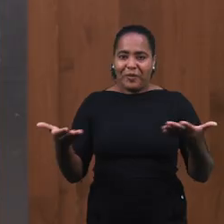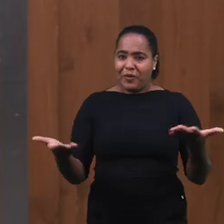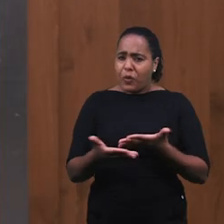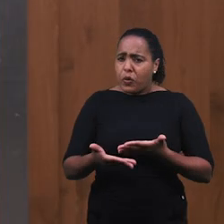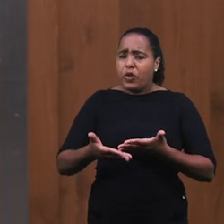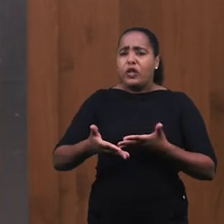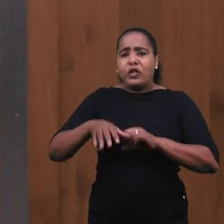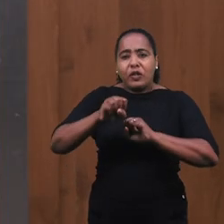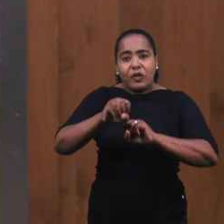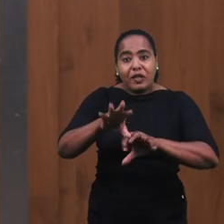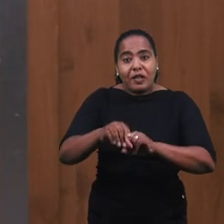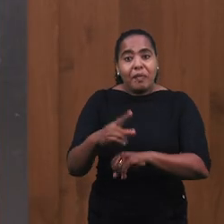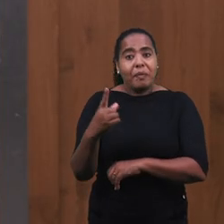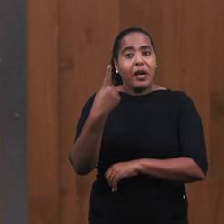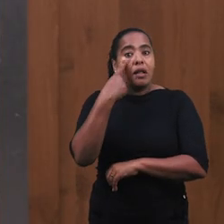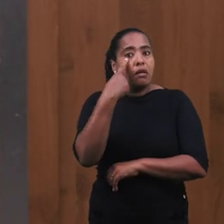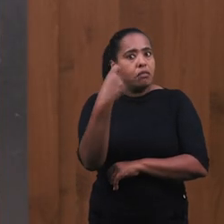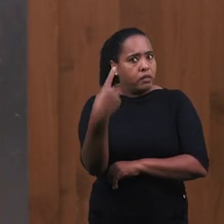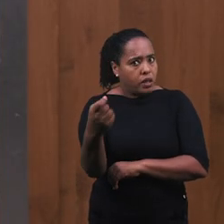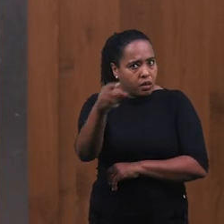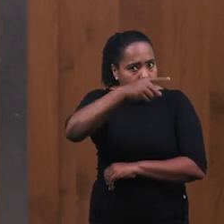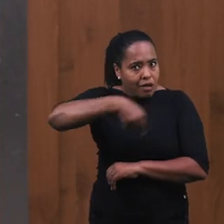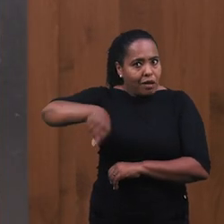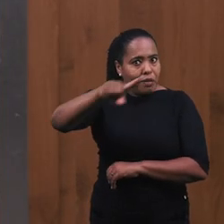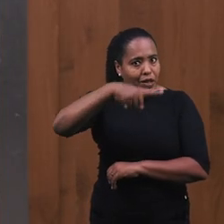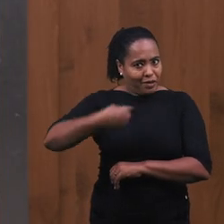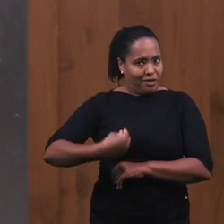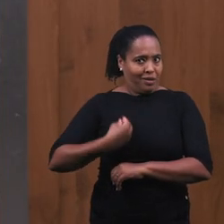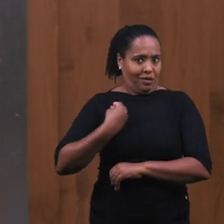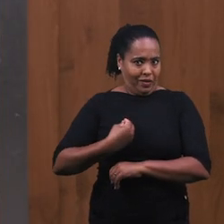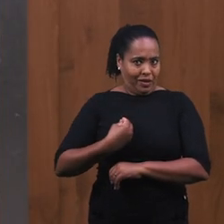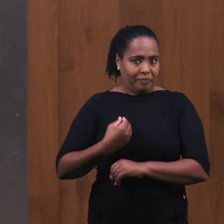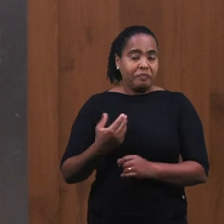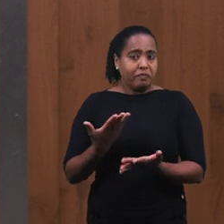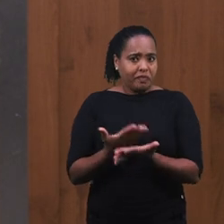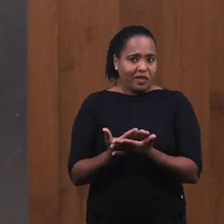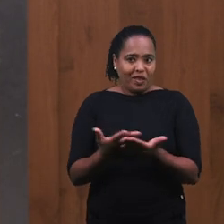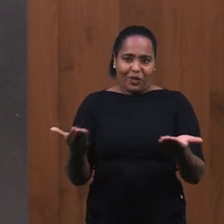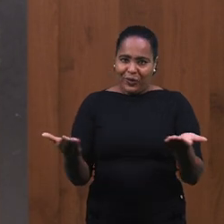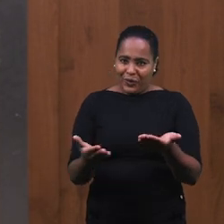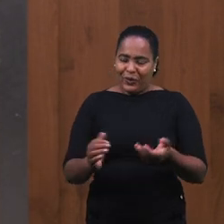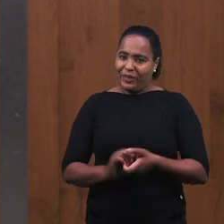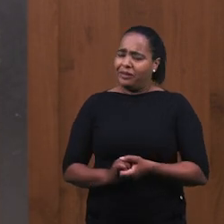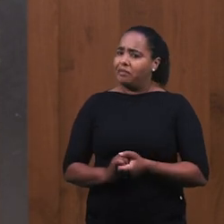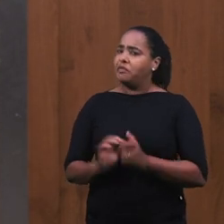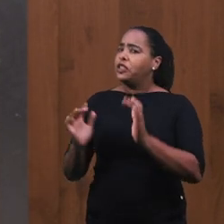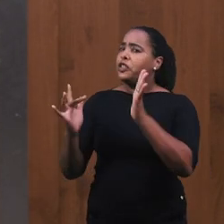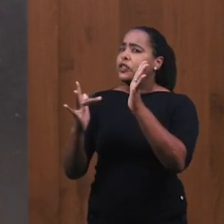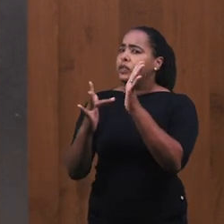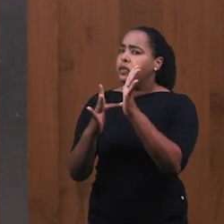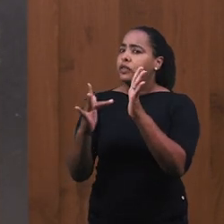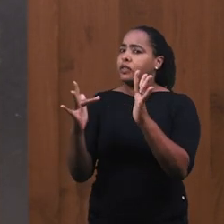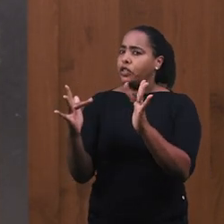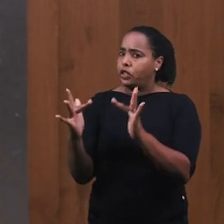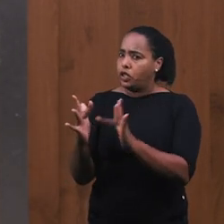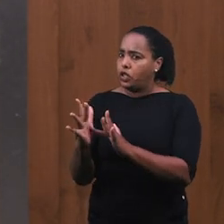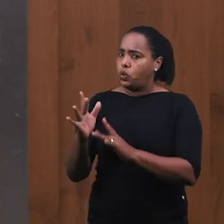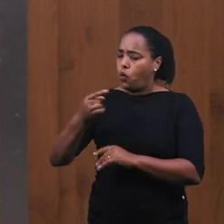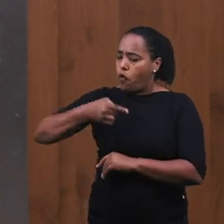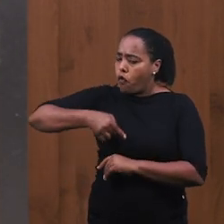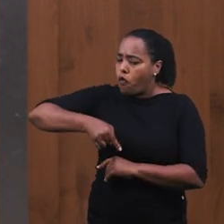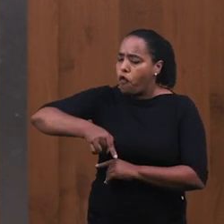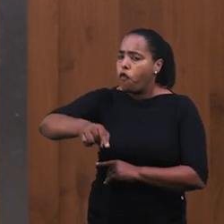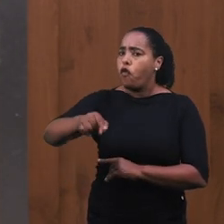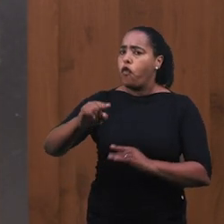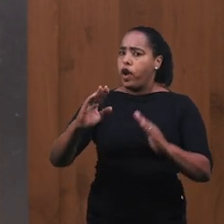vies dans cette étude. Jésus a été à la maison d'un pharisien,